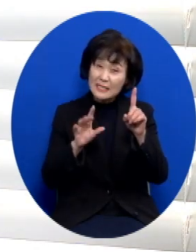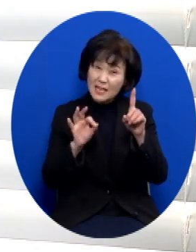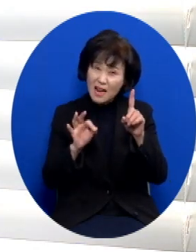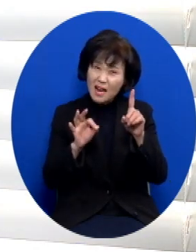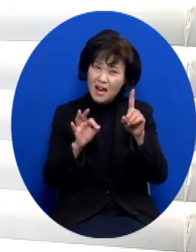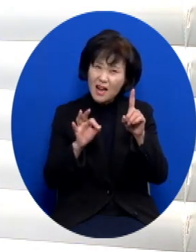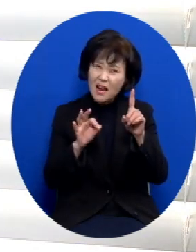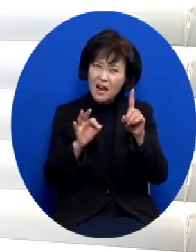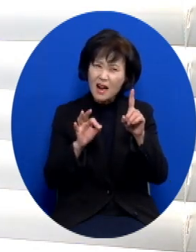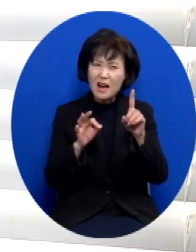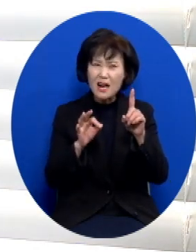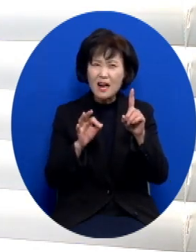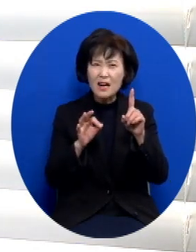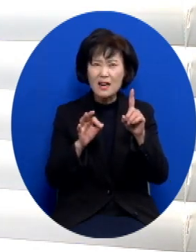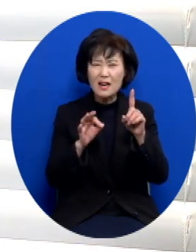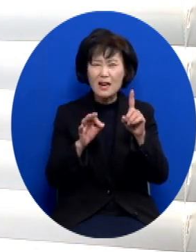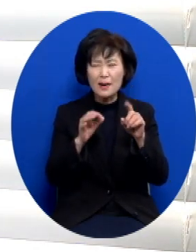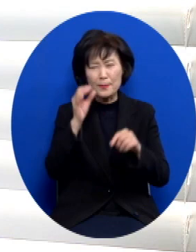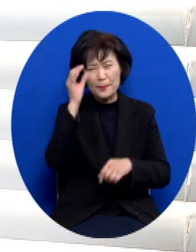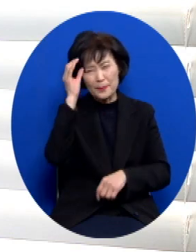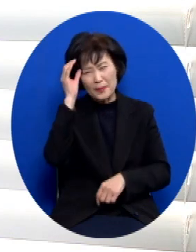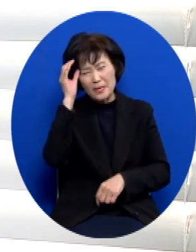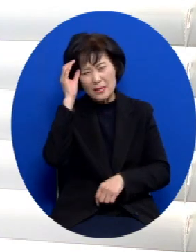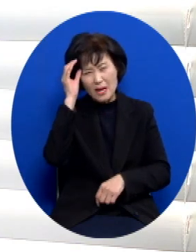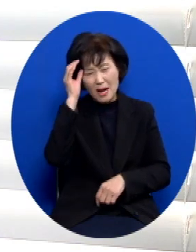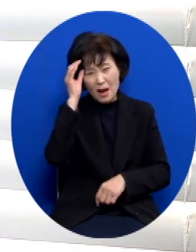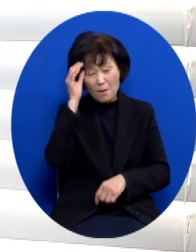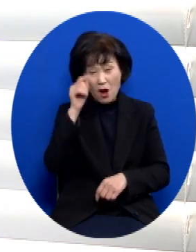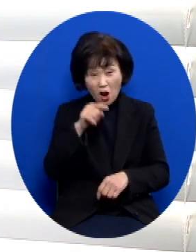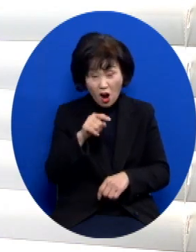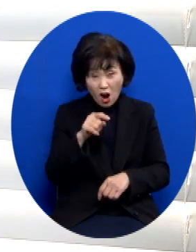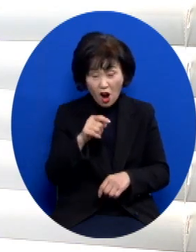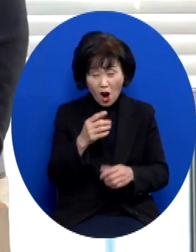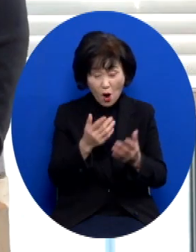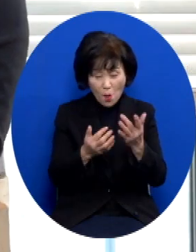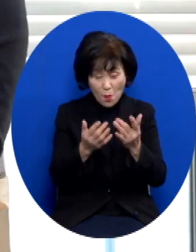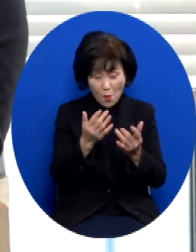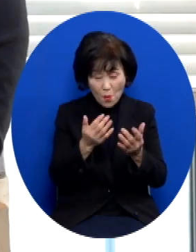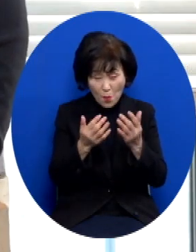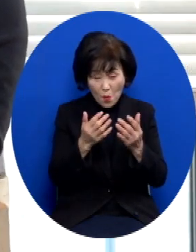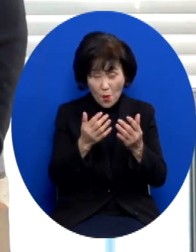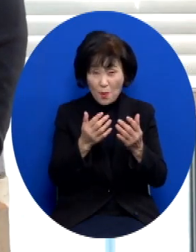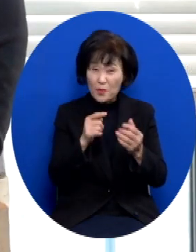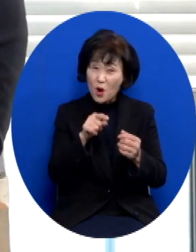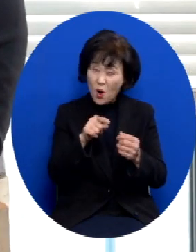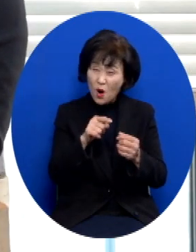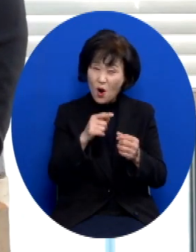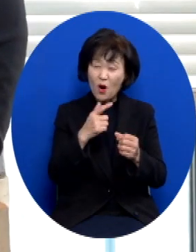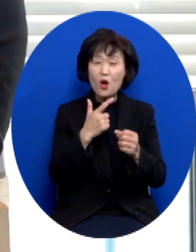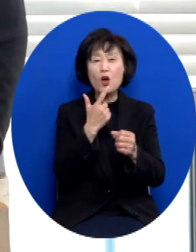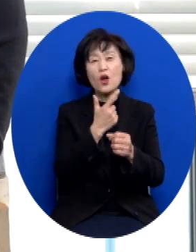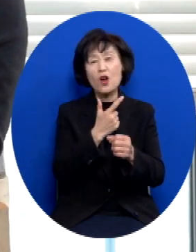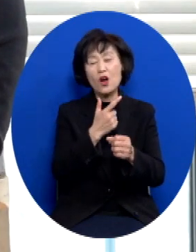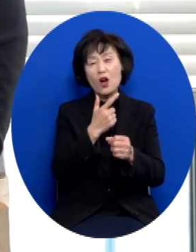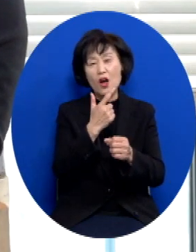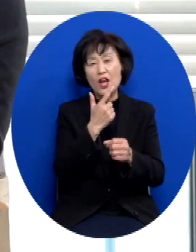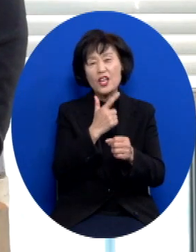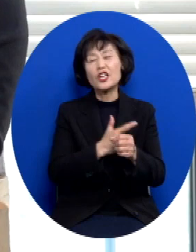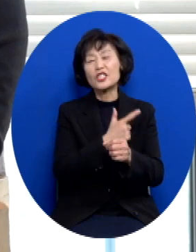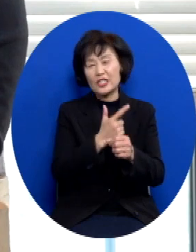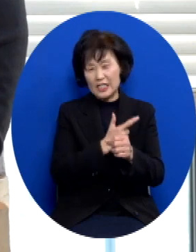기대서 연탄 한 장이 불을 붙으면 6시간 가는데 1,000원 안팎이 하는 그 연탄 한